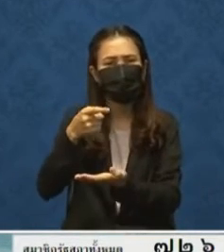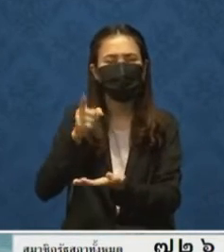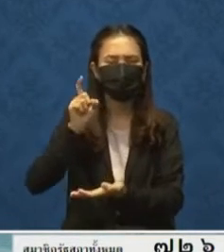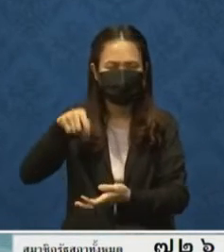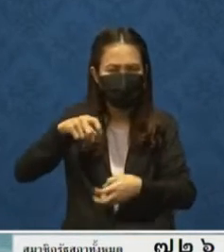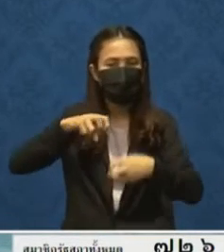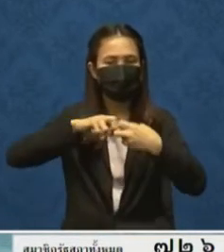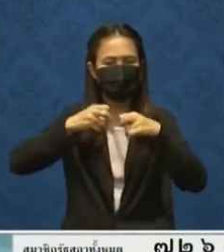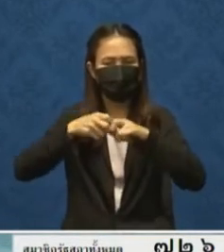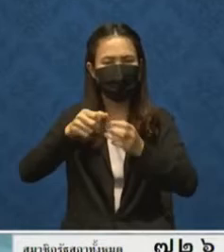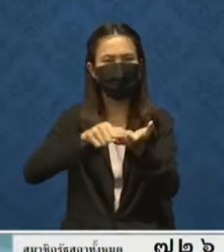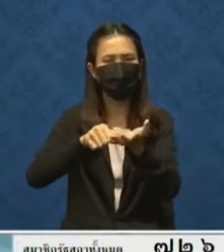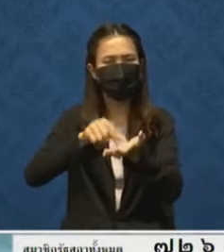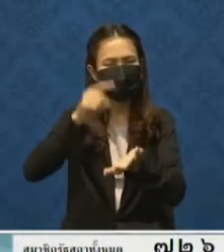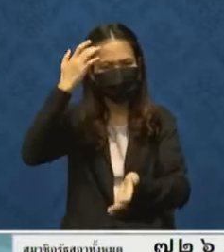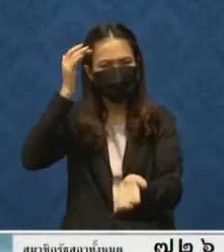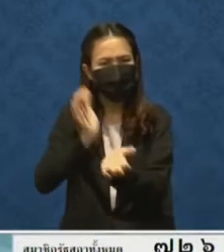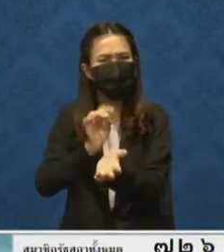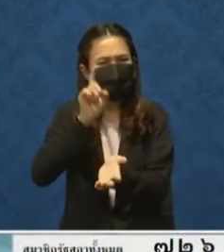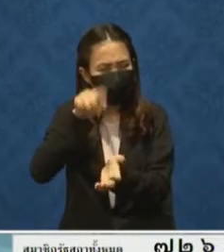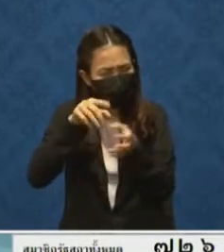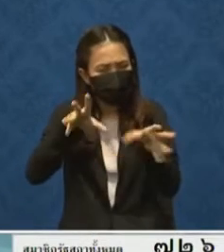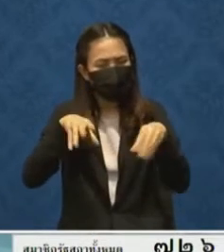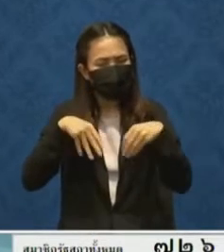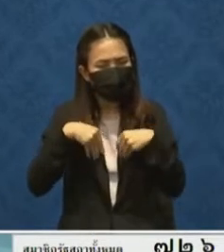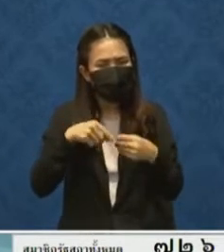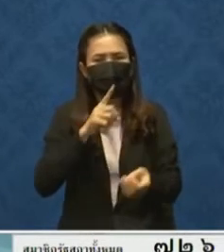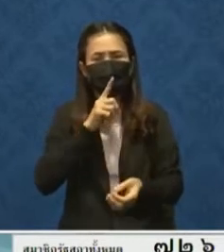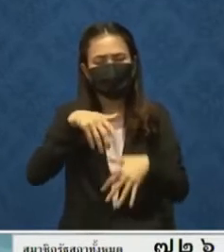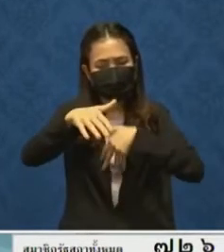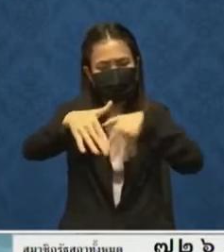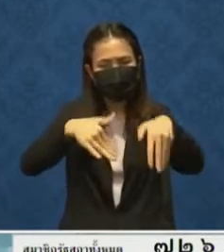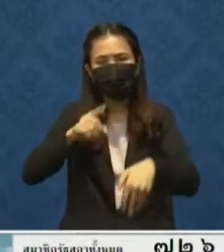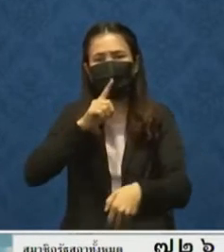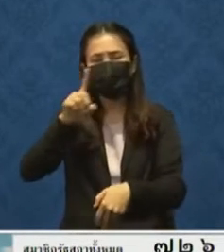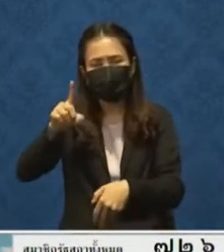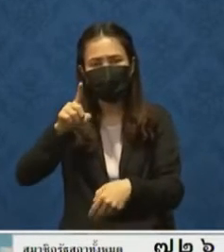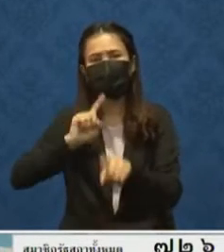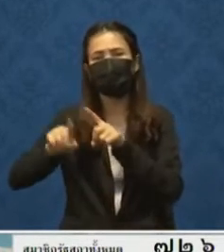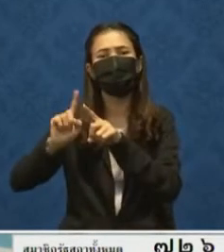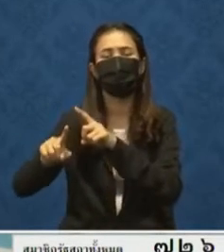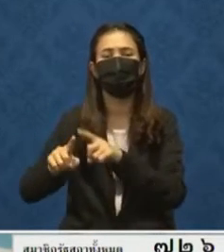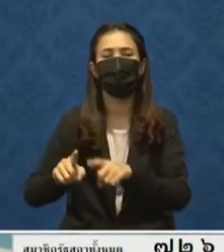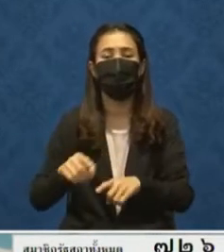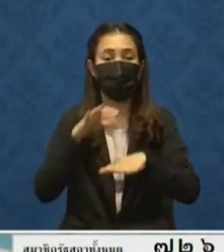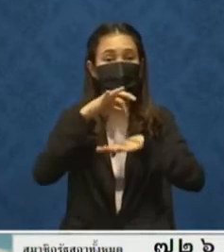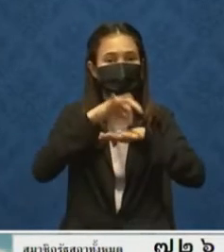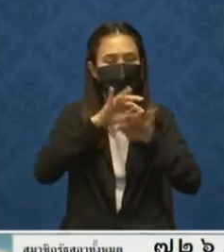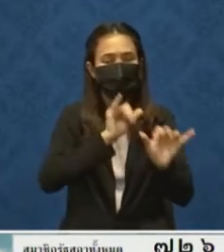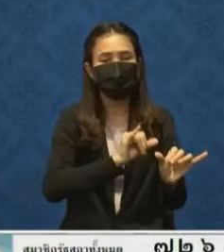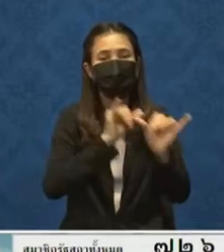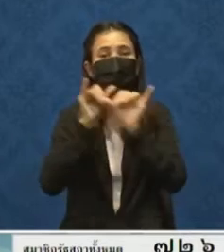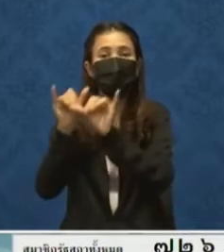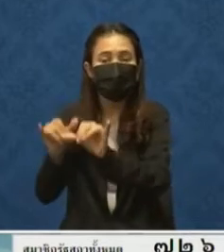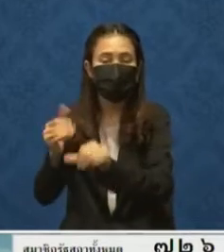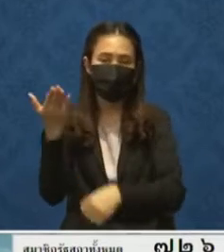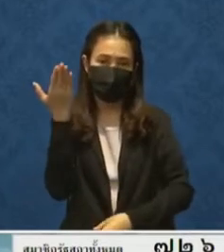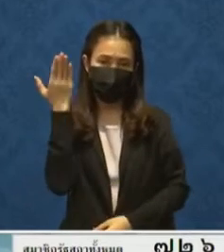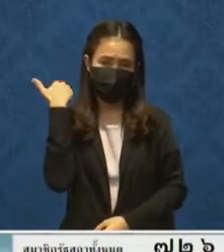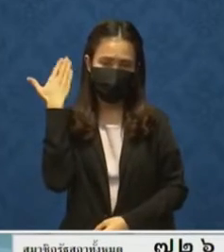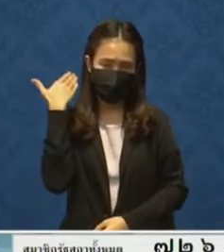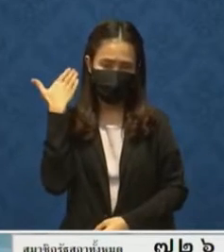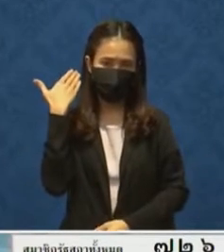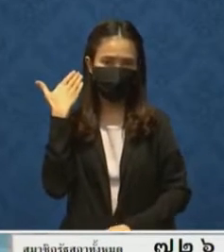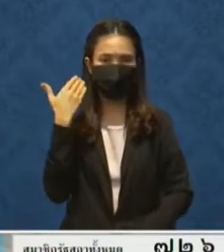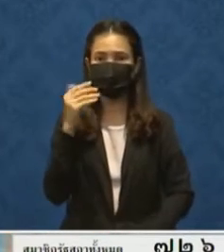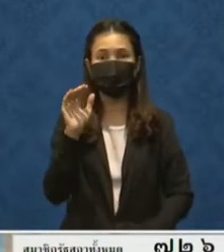าต้องรับแ้งความให้ได้ะอีกเรือกได เรื่องการแต่่ตงโยกย้ายในอดีตไม่มี